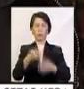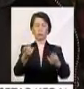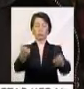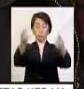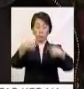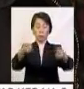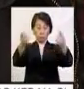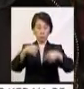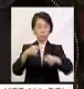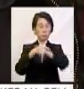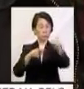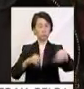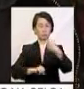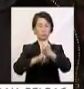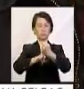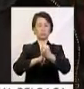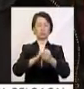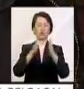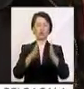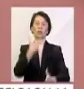semua peminat Pok Yeye.